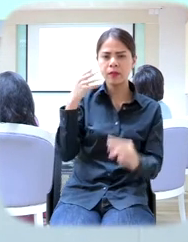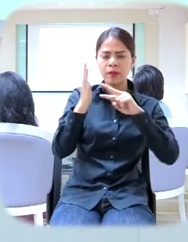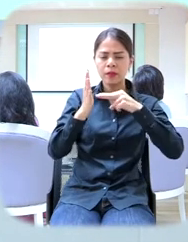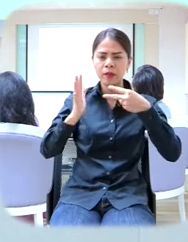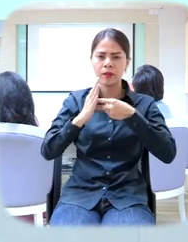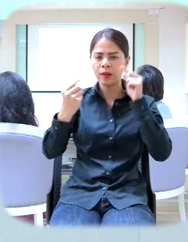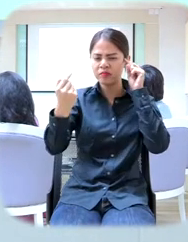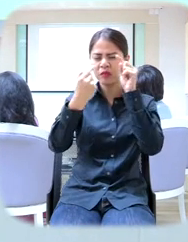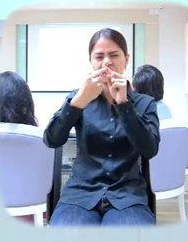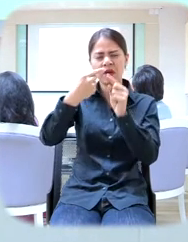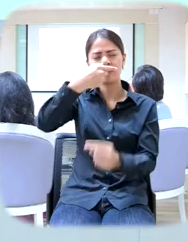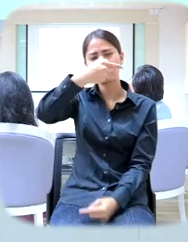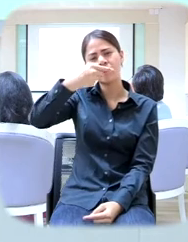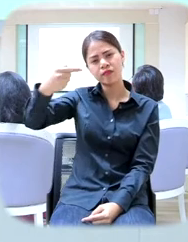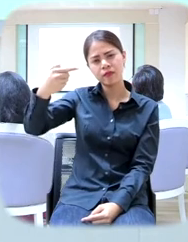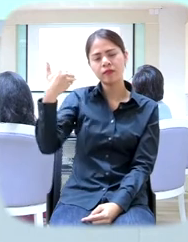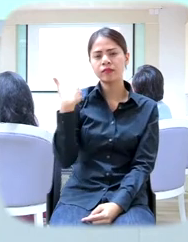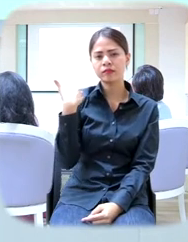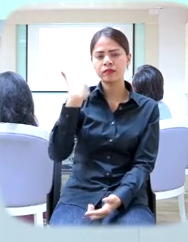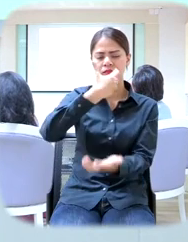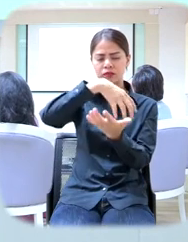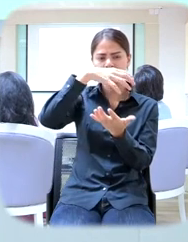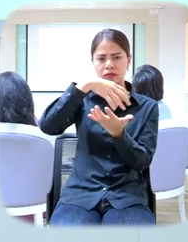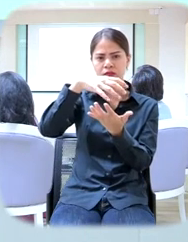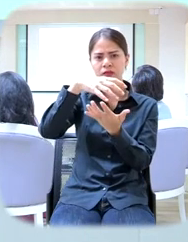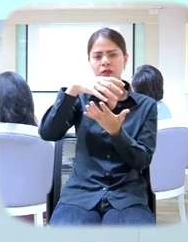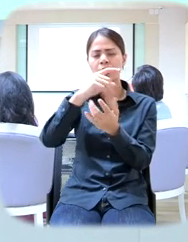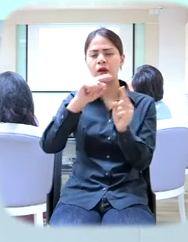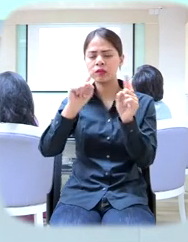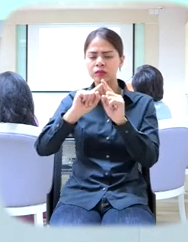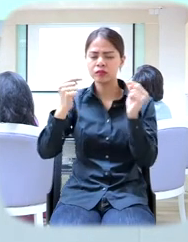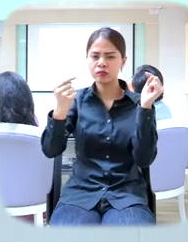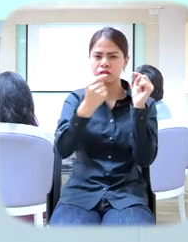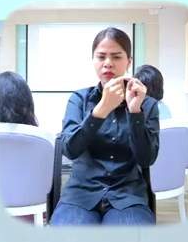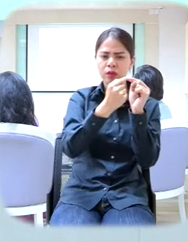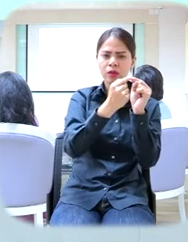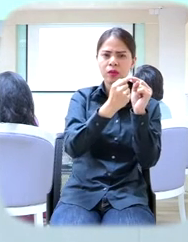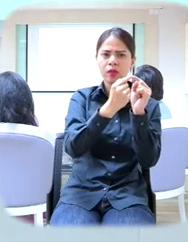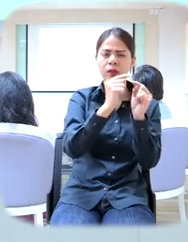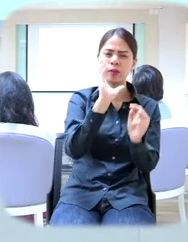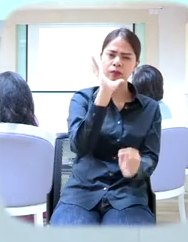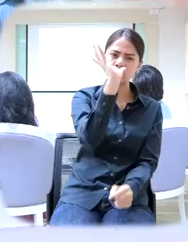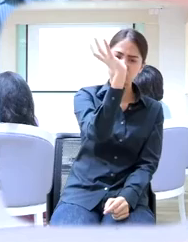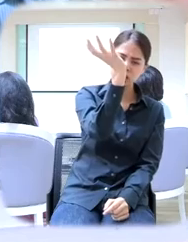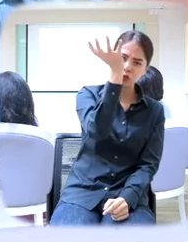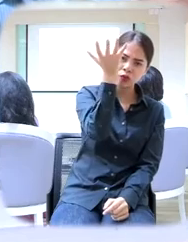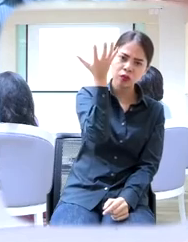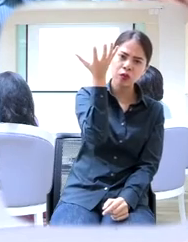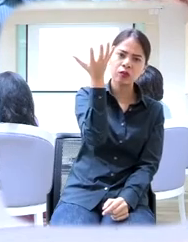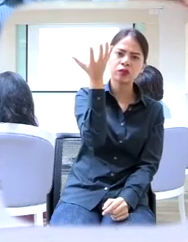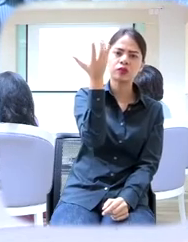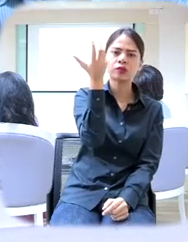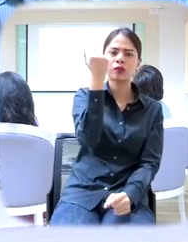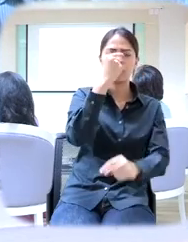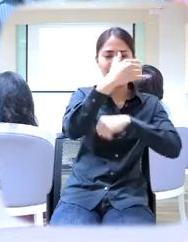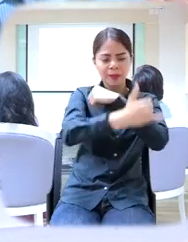ชิงลบอยู่ด้วยในการที่บอกว่า contrast ระหว่าง international หรือความเป็นนานาชาติหรือความเป็นของ